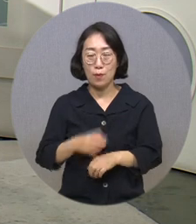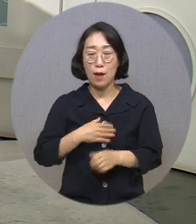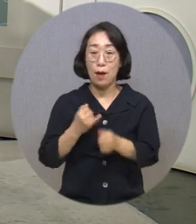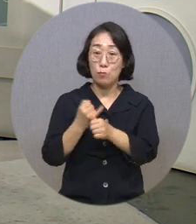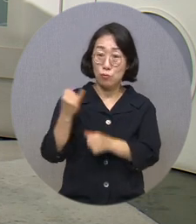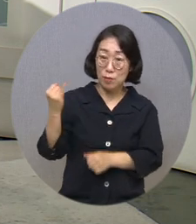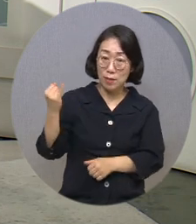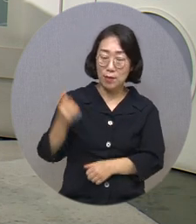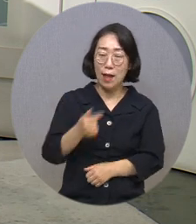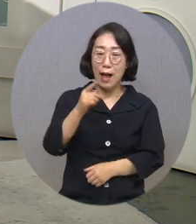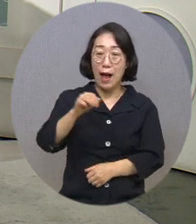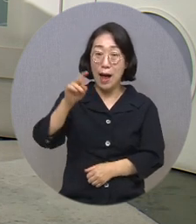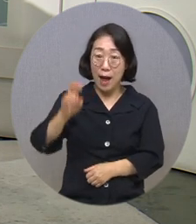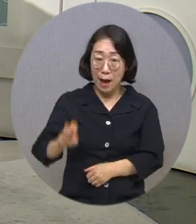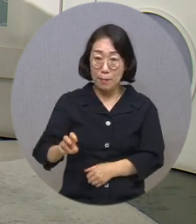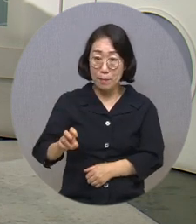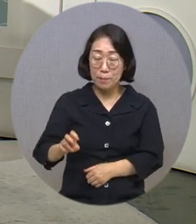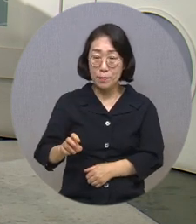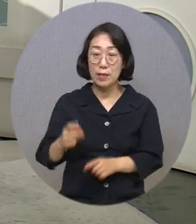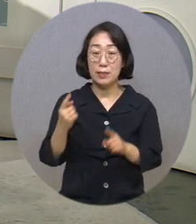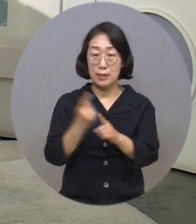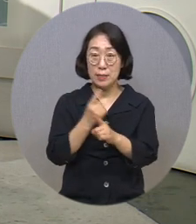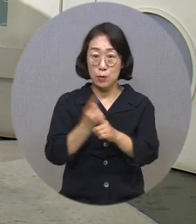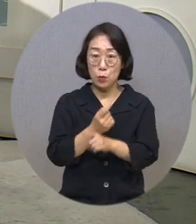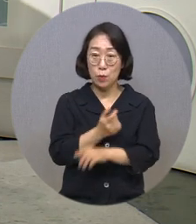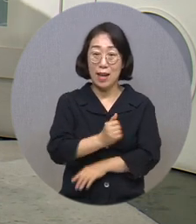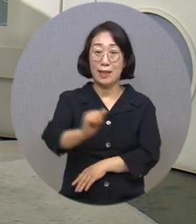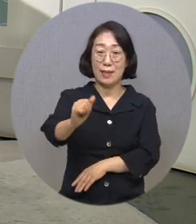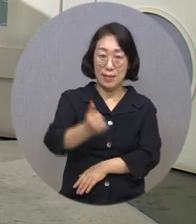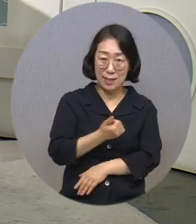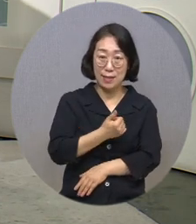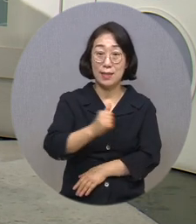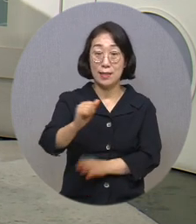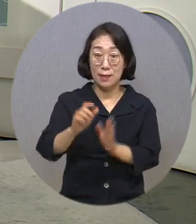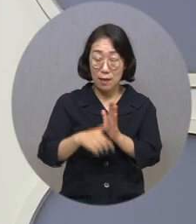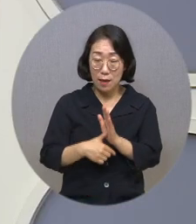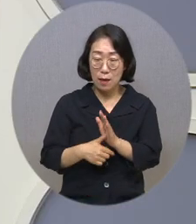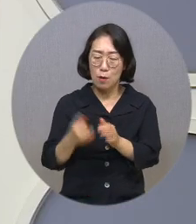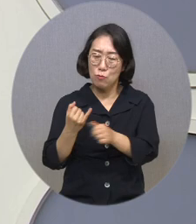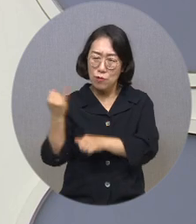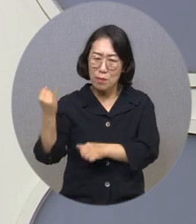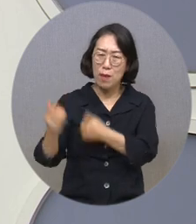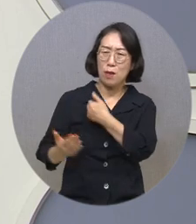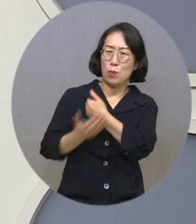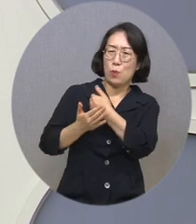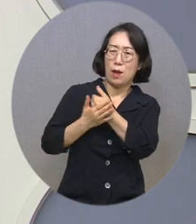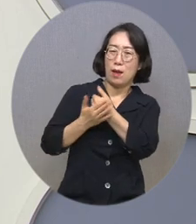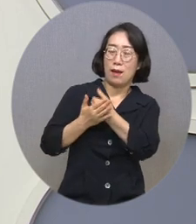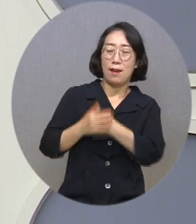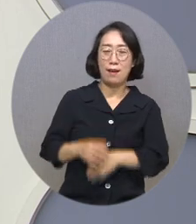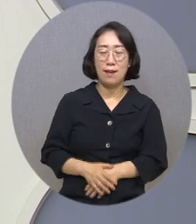항암 치료 받을 때도 그렇고 어떻게든 저를 살려보겠다고. 막 그